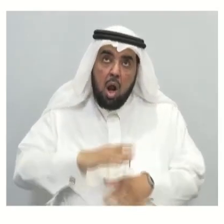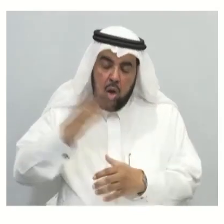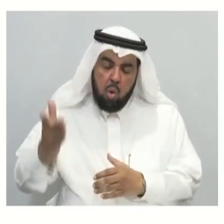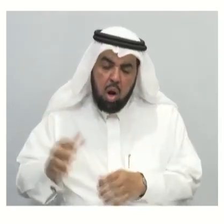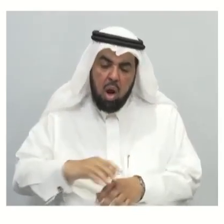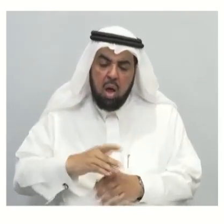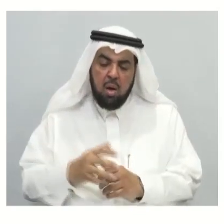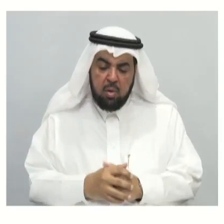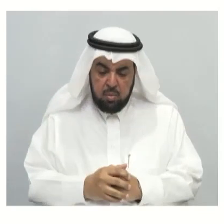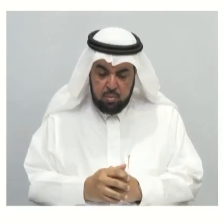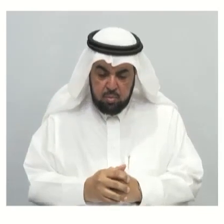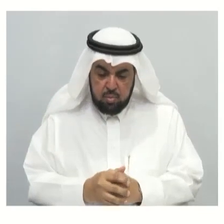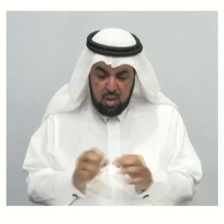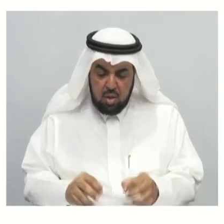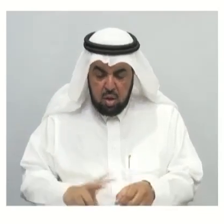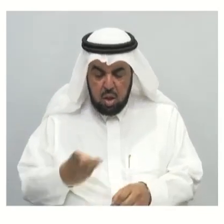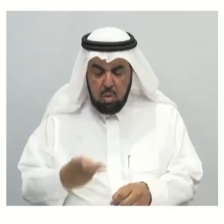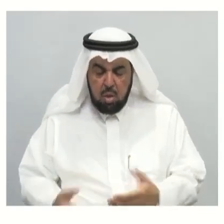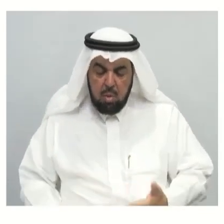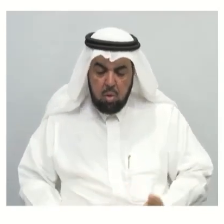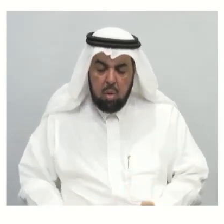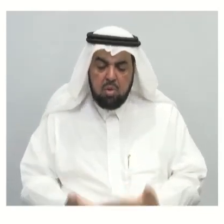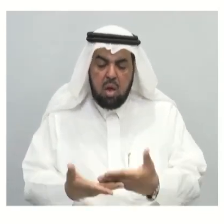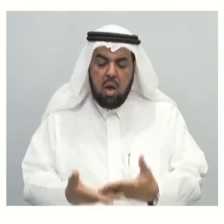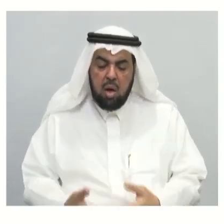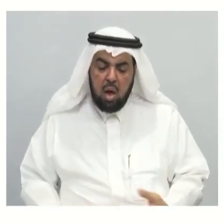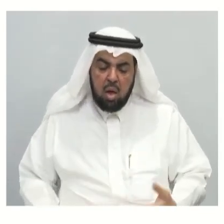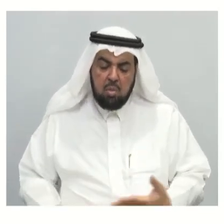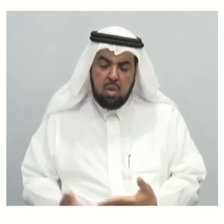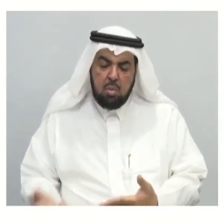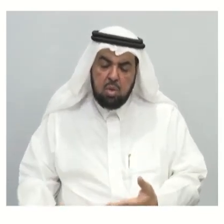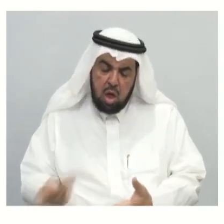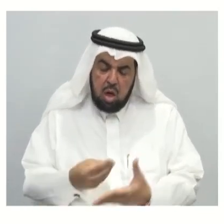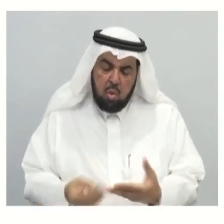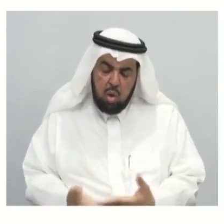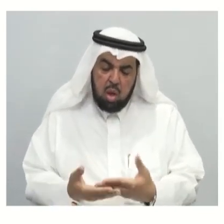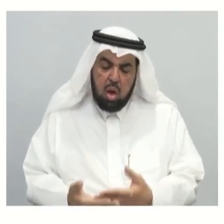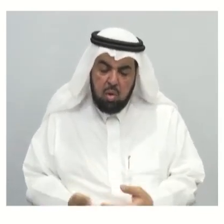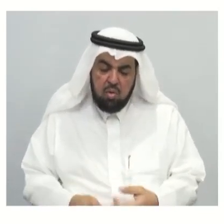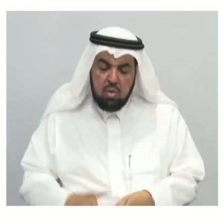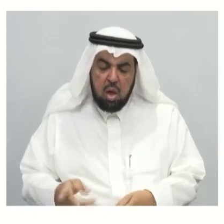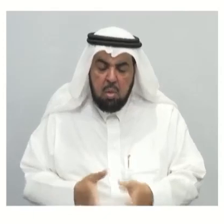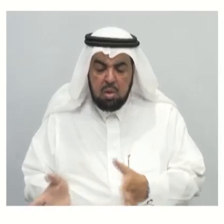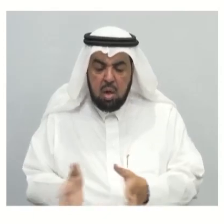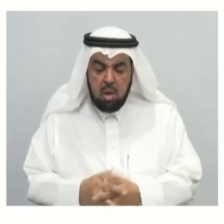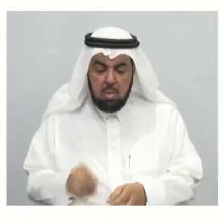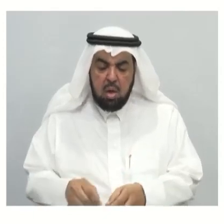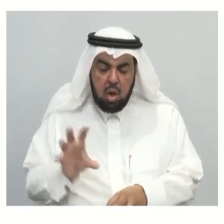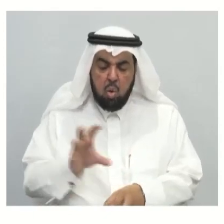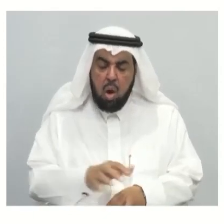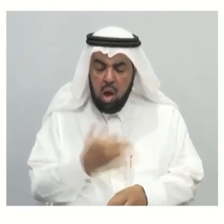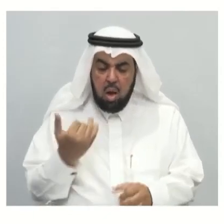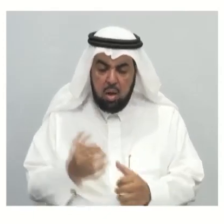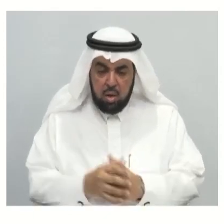الغرب وايضا تعزيز تبادل المساعدات والتعاون في مختلف المجالات بين